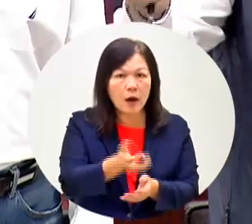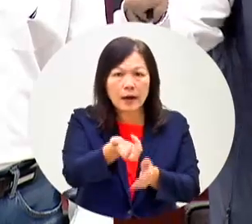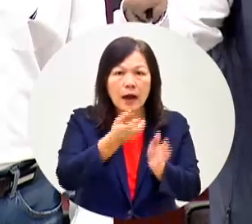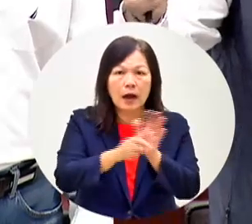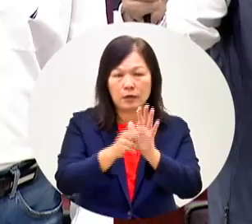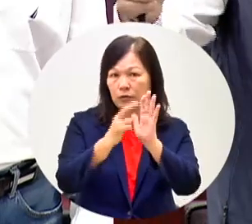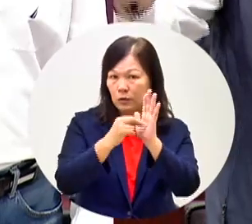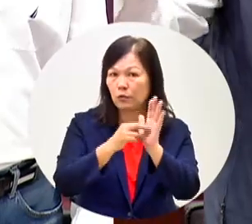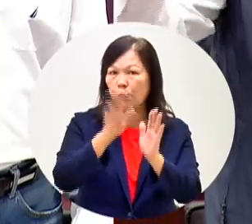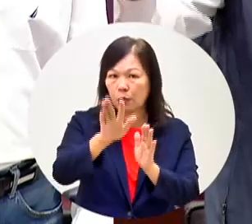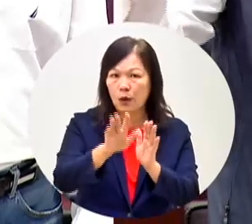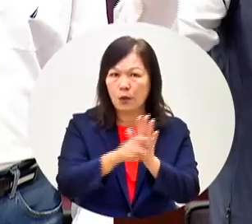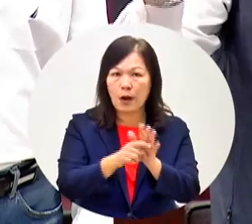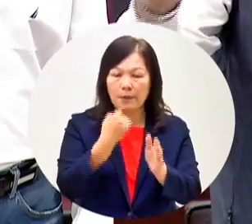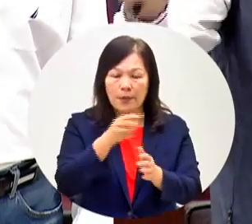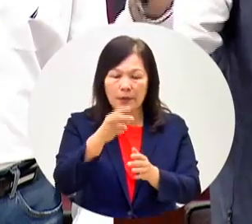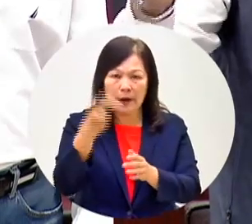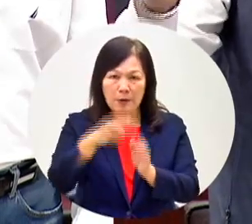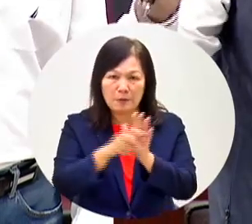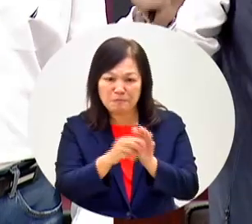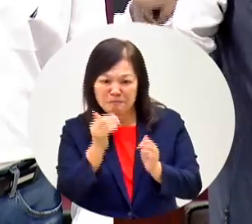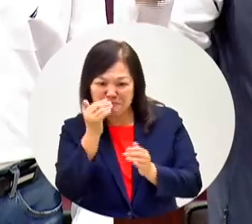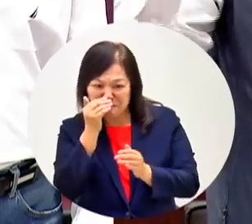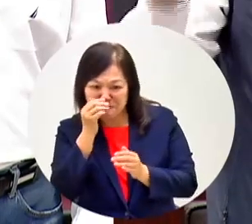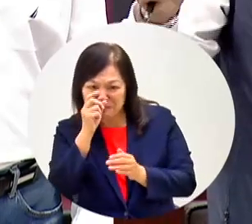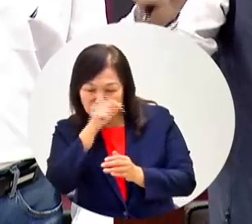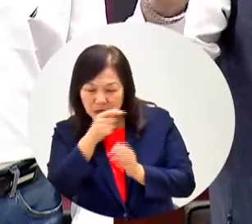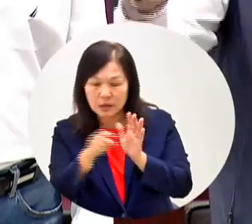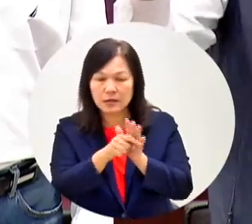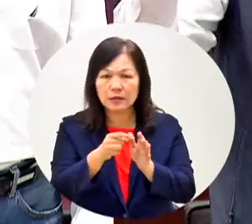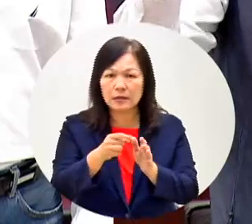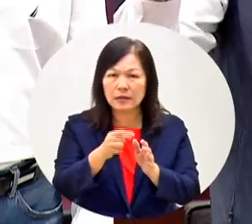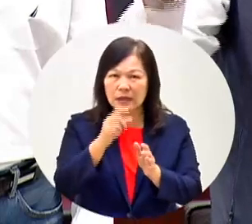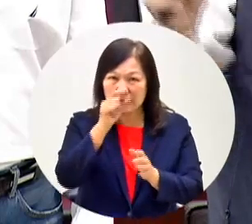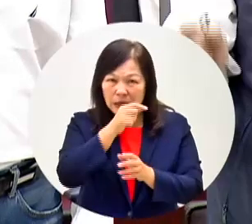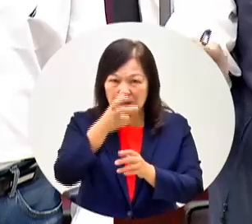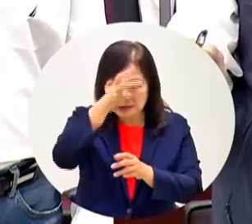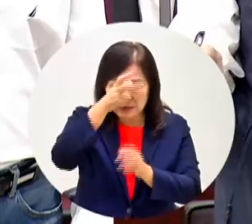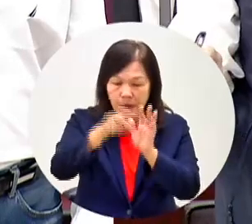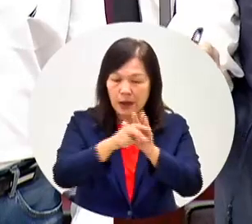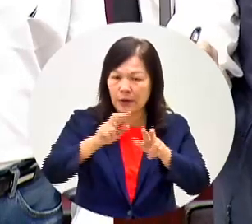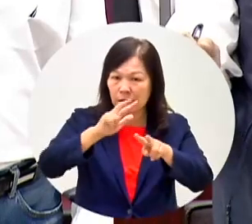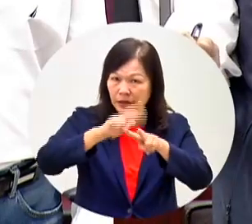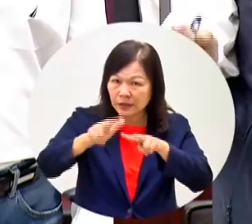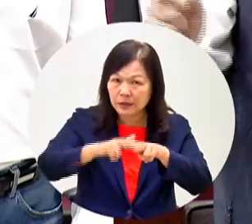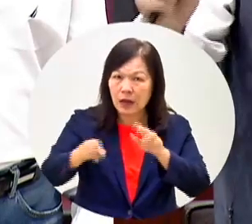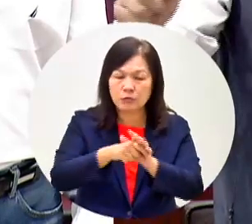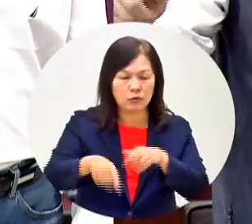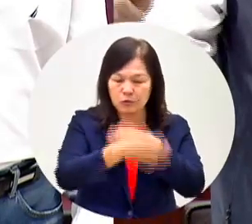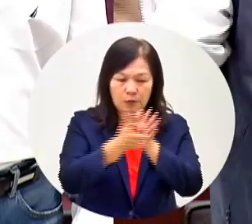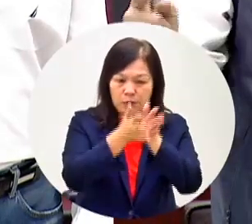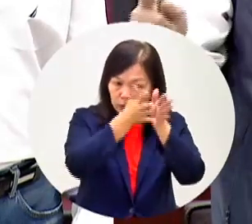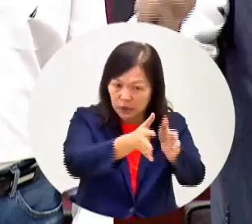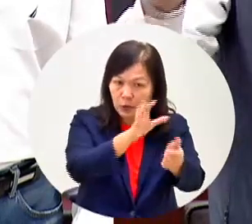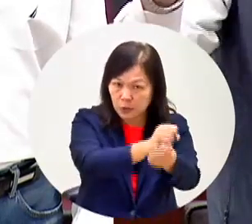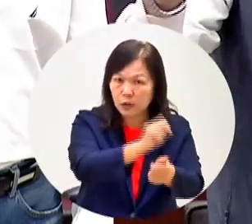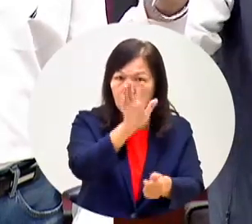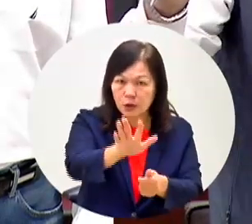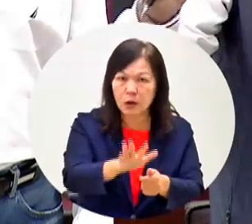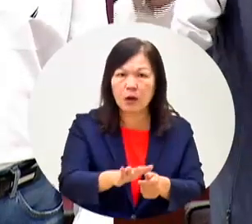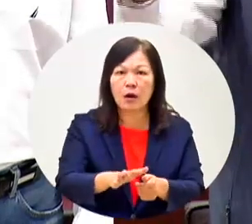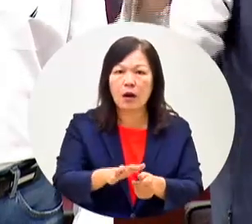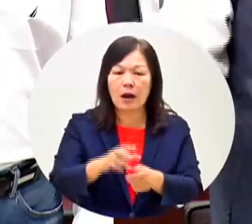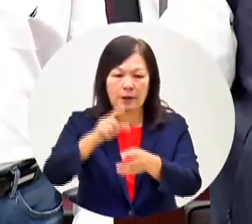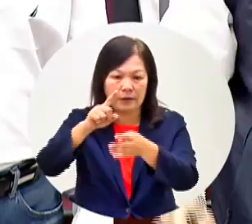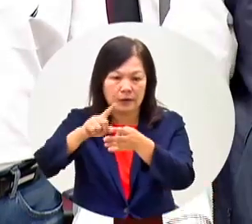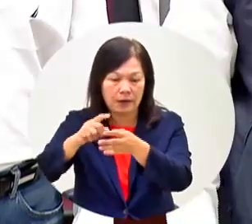我的特勤啊，甲我的刑大专案组专门在抓，啊，搁好刑事局配合啊，我刑事局配合成立一个